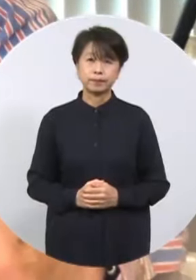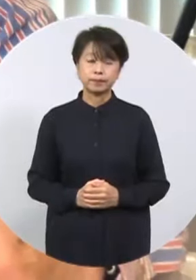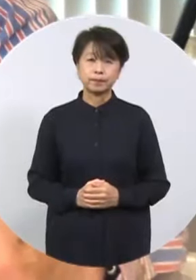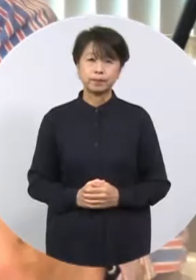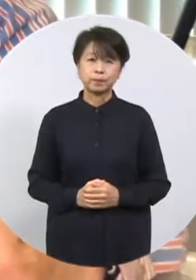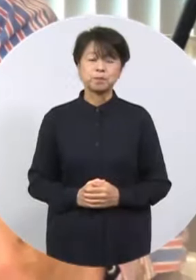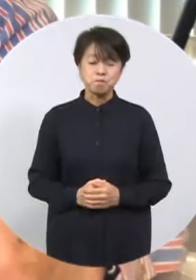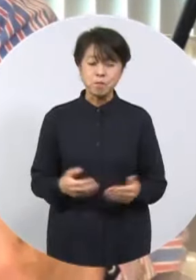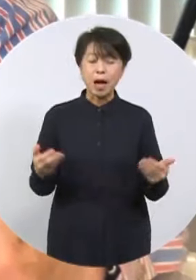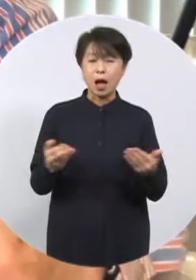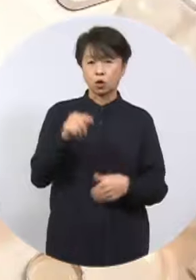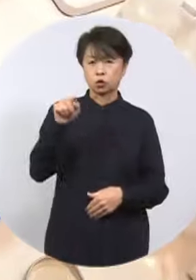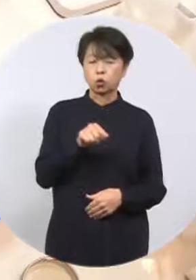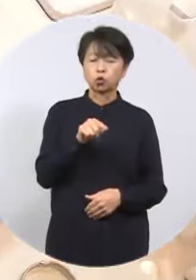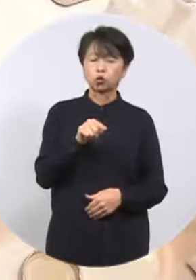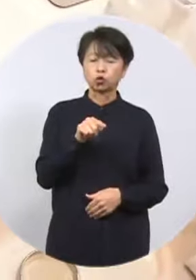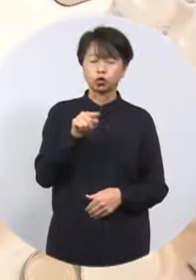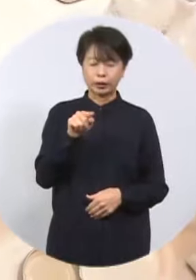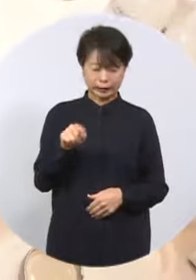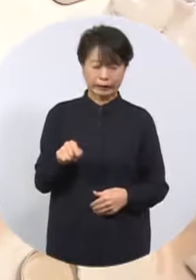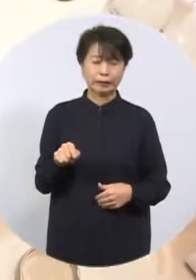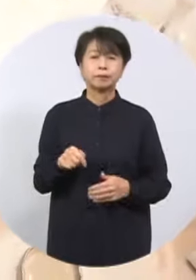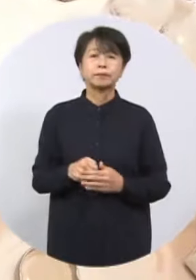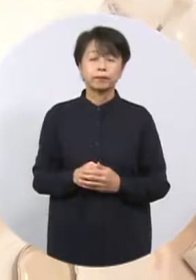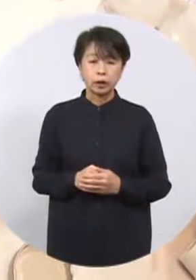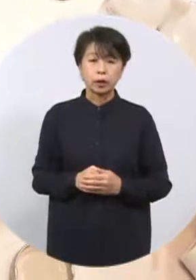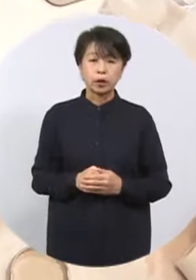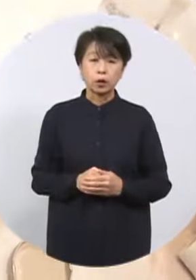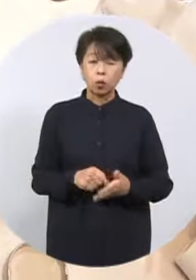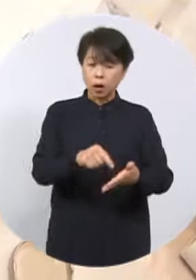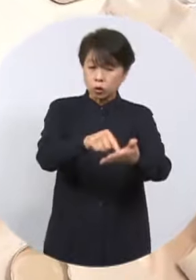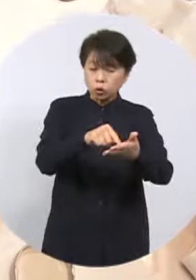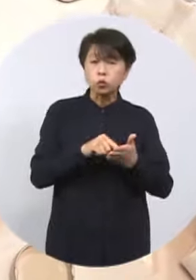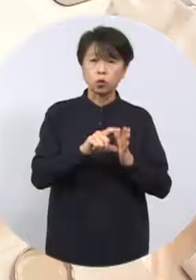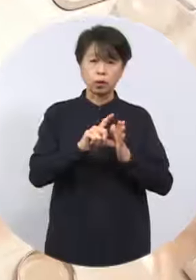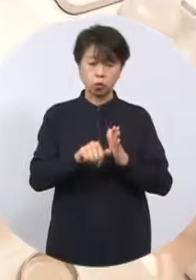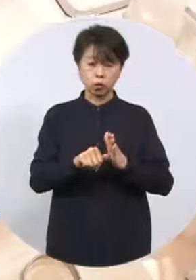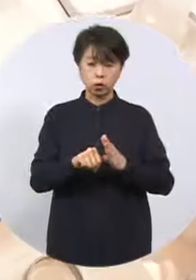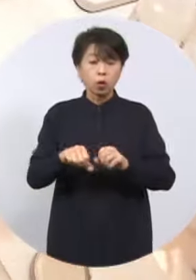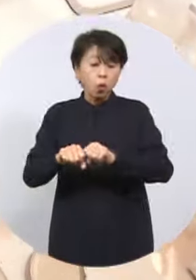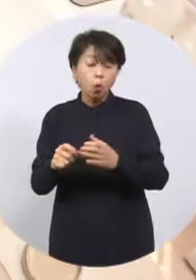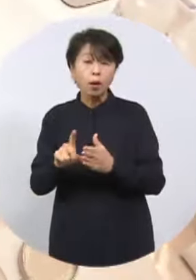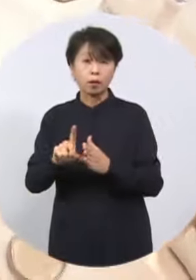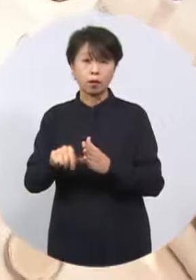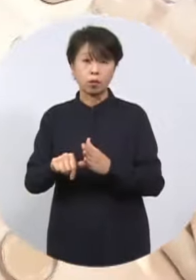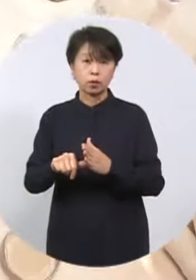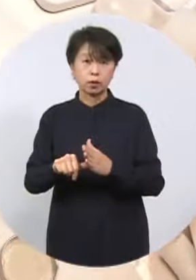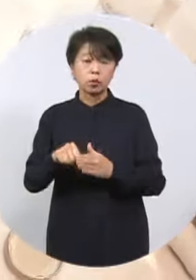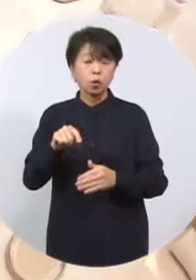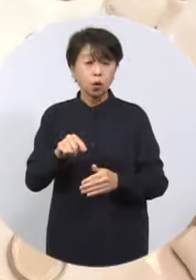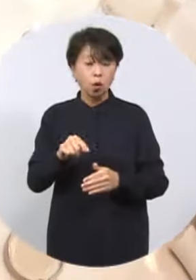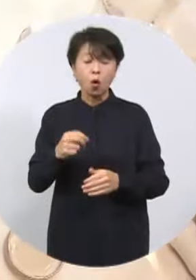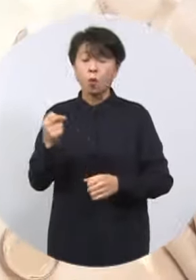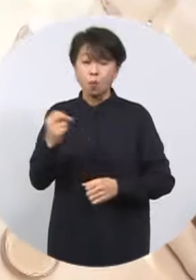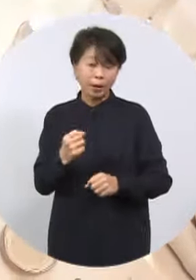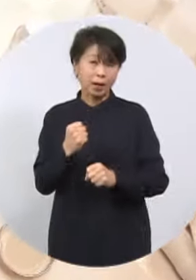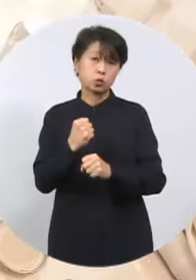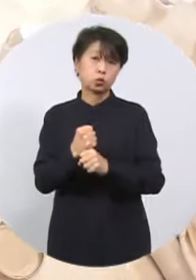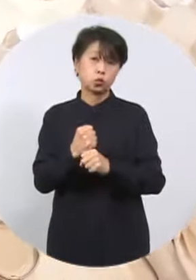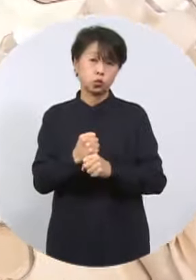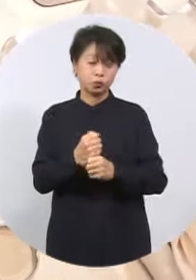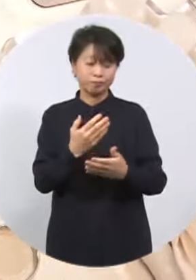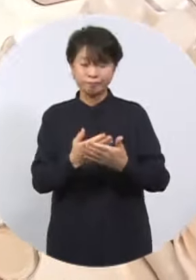やっぱり職人っていうのは同じものを言われたら、壊れたら描く、あるいは作っていく。それ